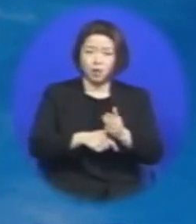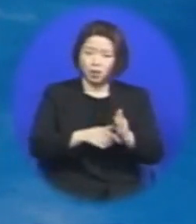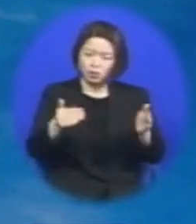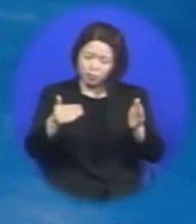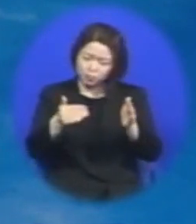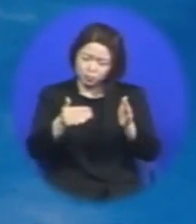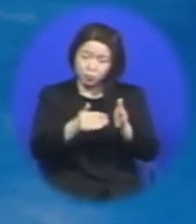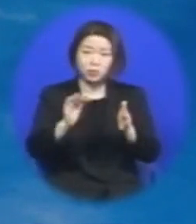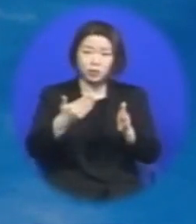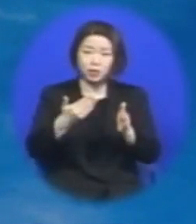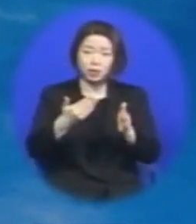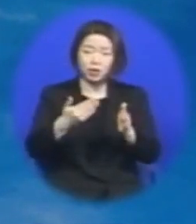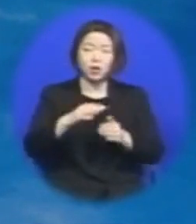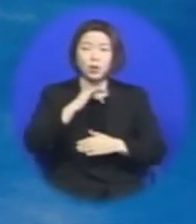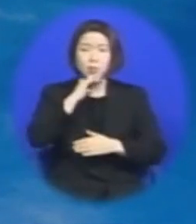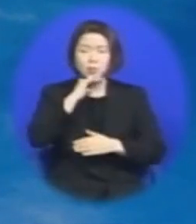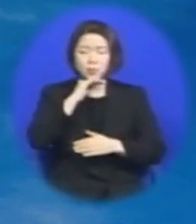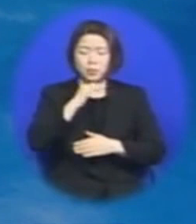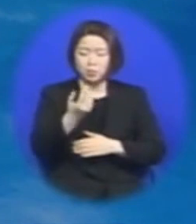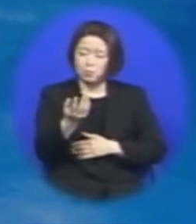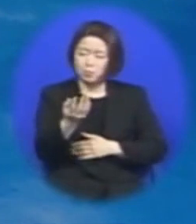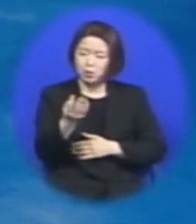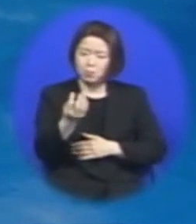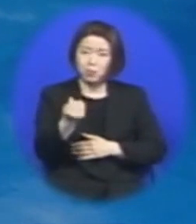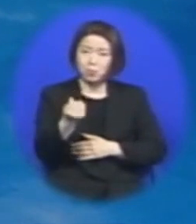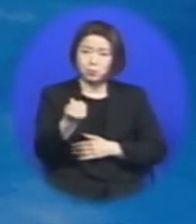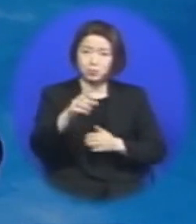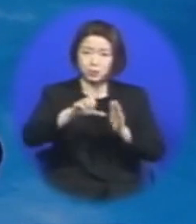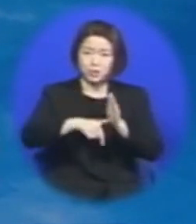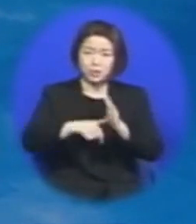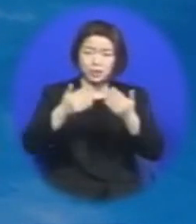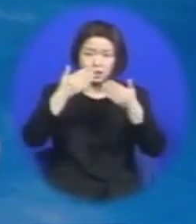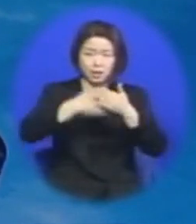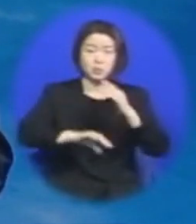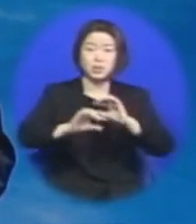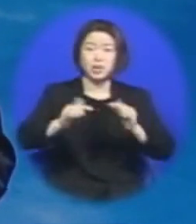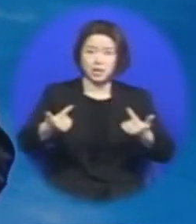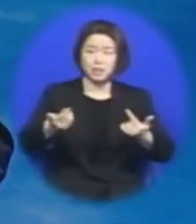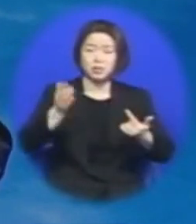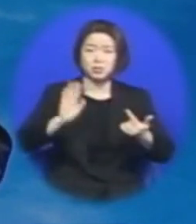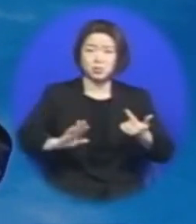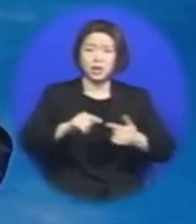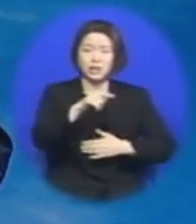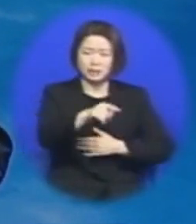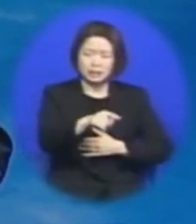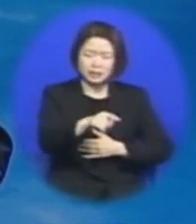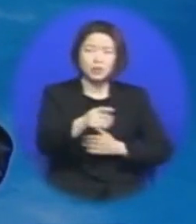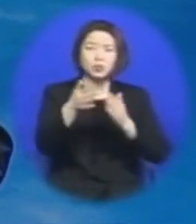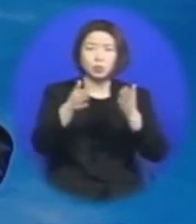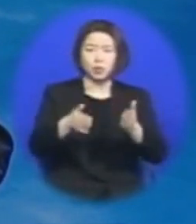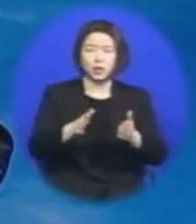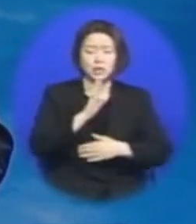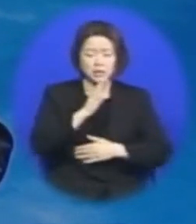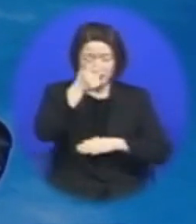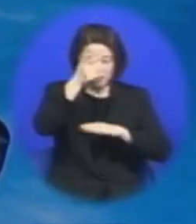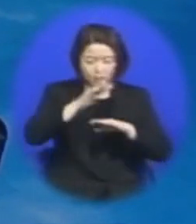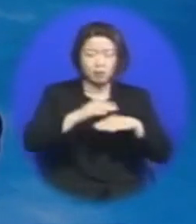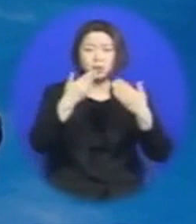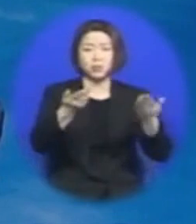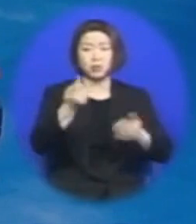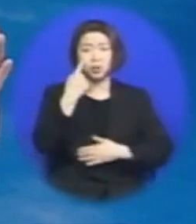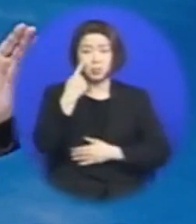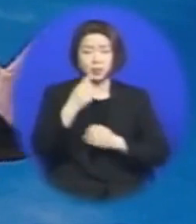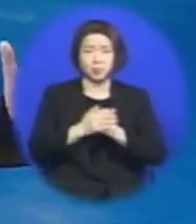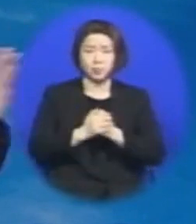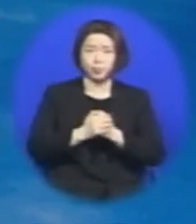남은 시간이 몇 분 안 되더라도 그 몇 분 동안이라도 진짜 예배를 드려 보세요